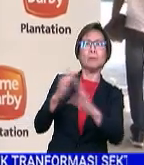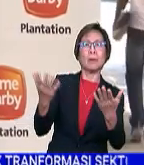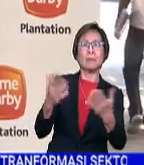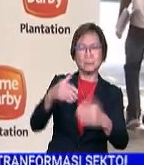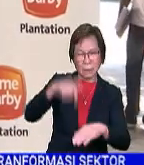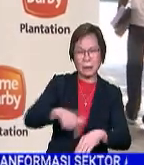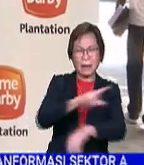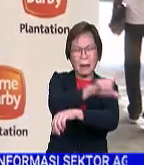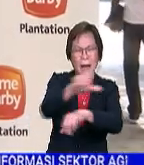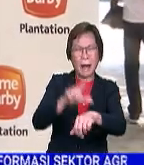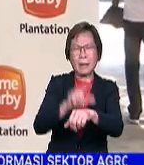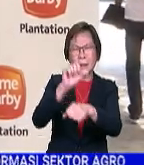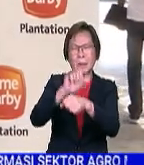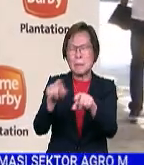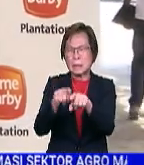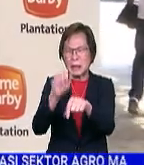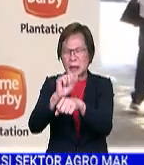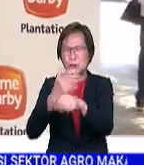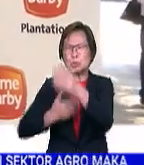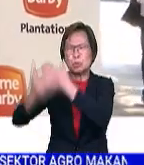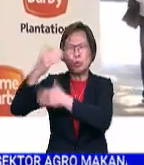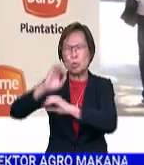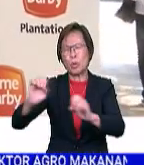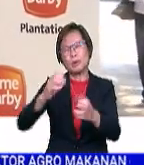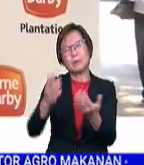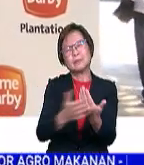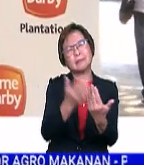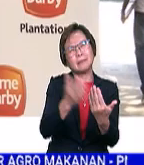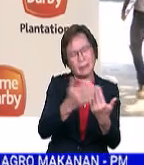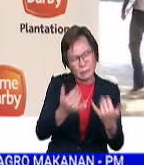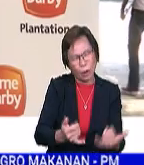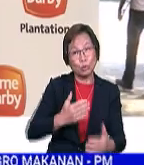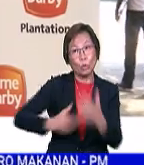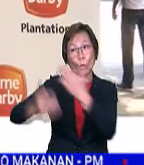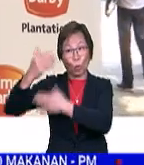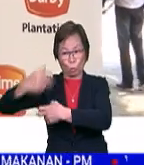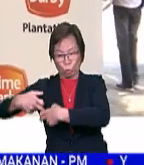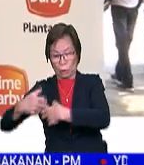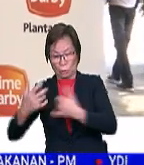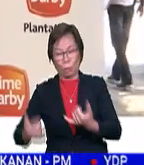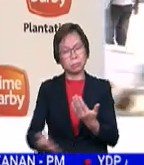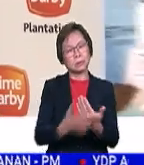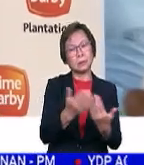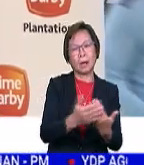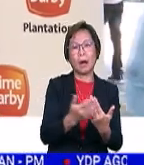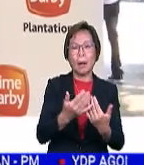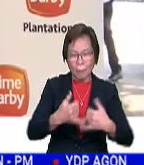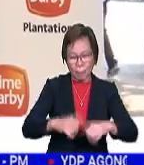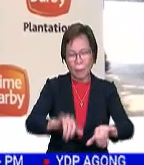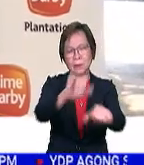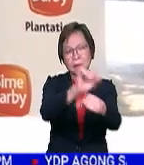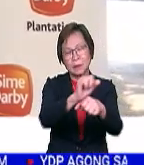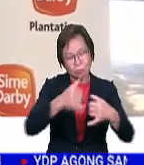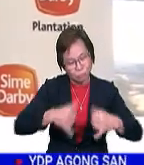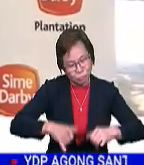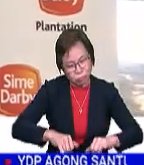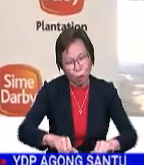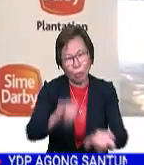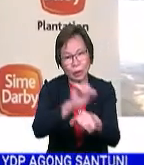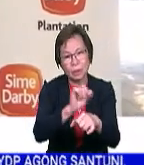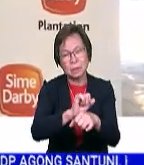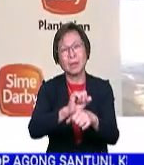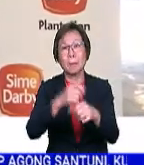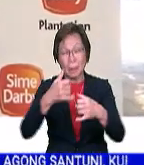ni bukan lagi macam kerja-kerja dulu. Bukannya susah sangat macam dahulu, ya, tapi masih bekerja di